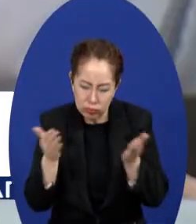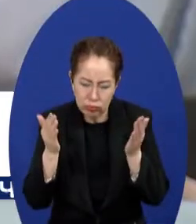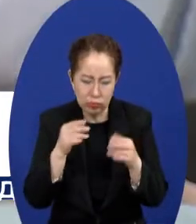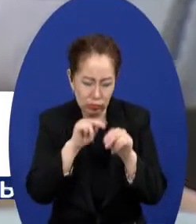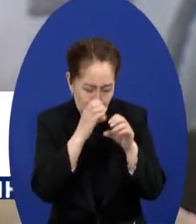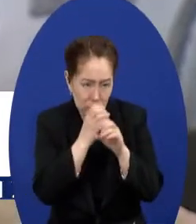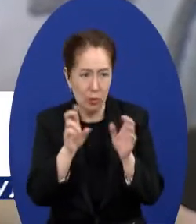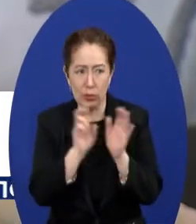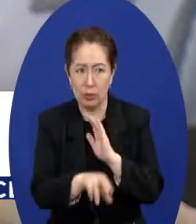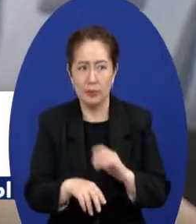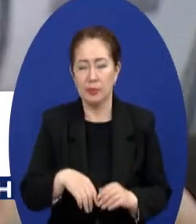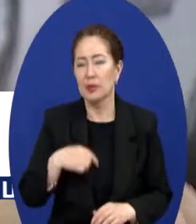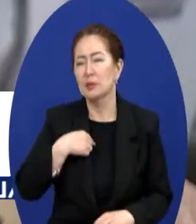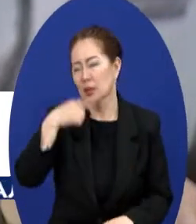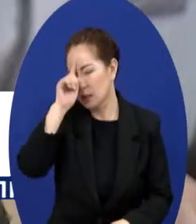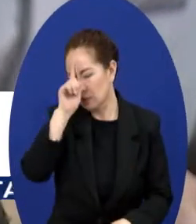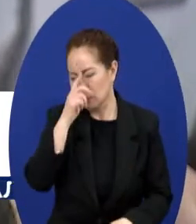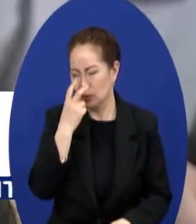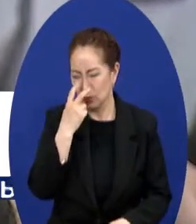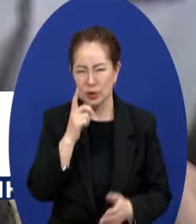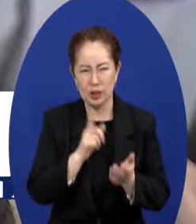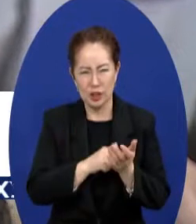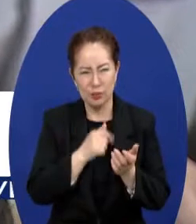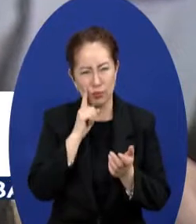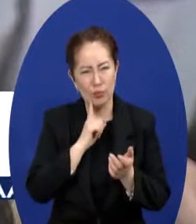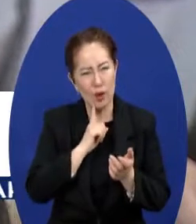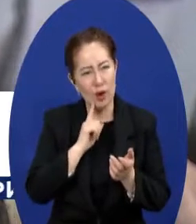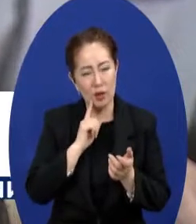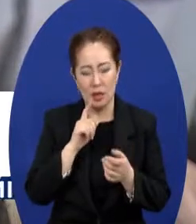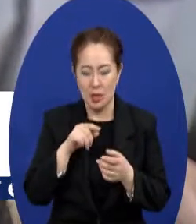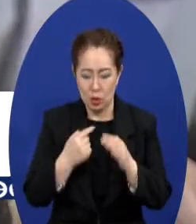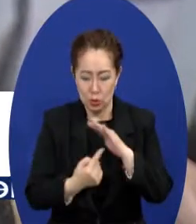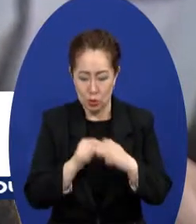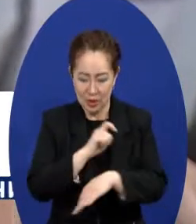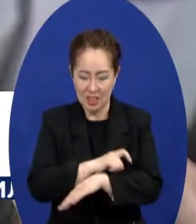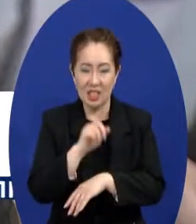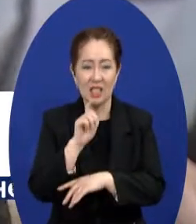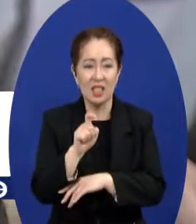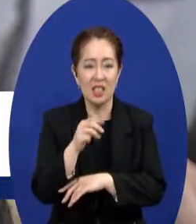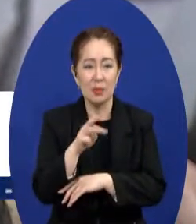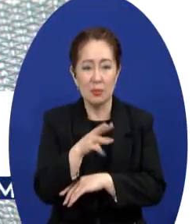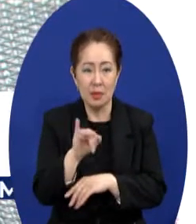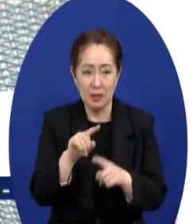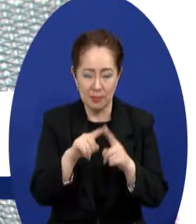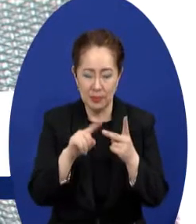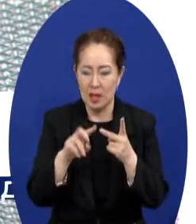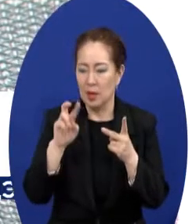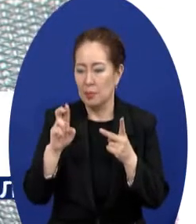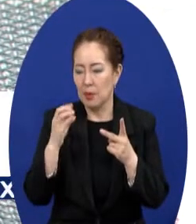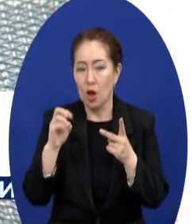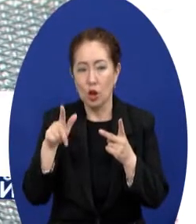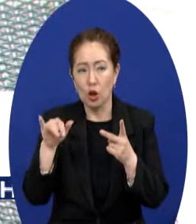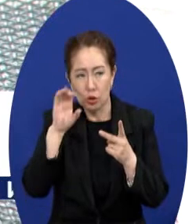Имж болох хүсэлтэй байгаа. Тийм болохоор ерөн суур ачилууд нь хийм биолог гэсэн сонголттой байгаа учраас бас ингээд химиг судлах нь сонирхолтой байдаг гэх юм